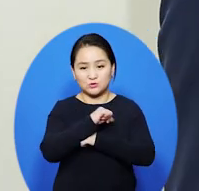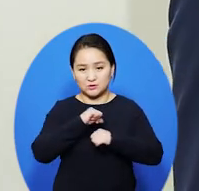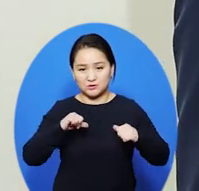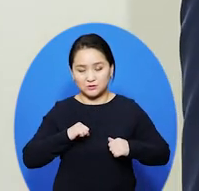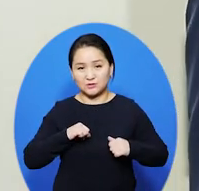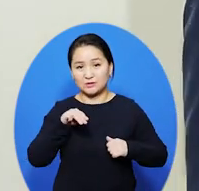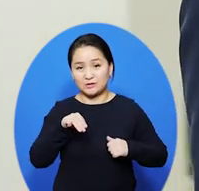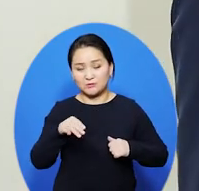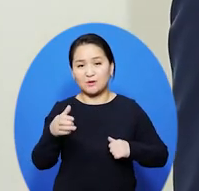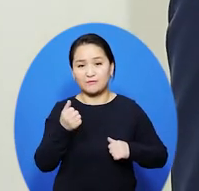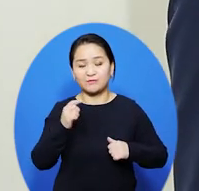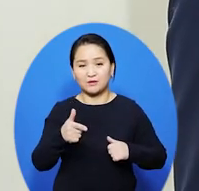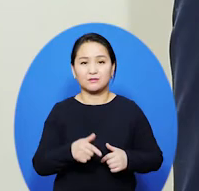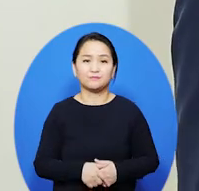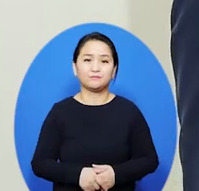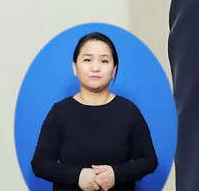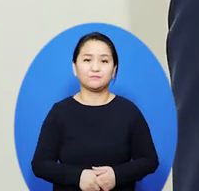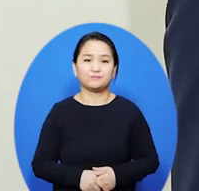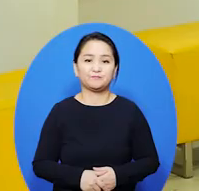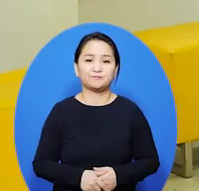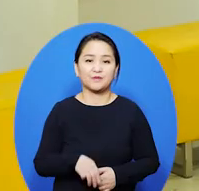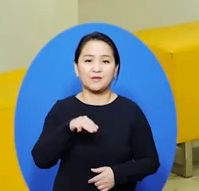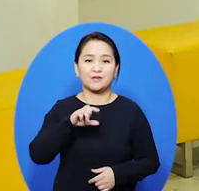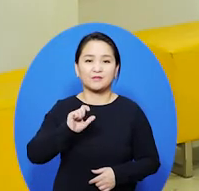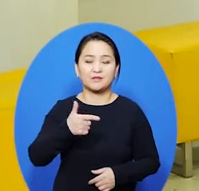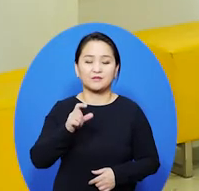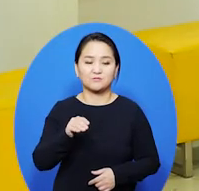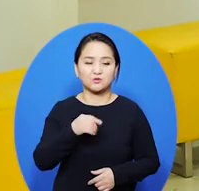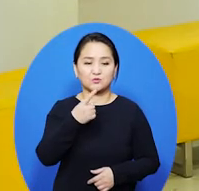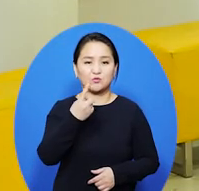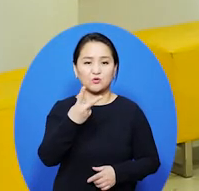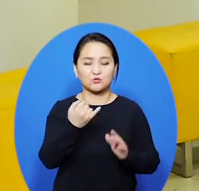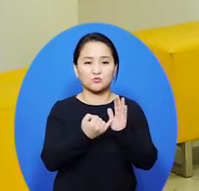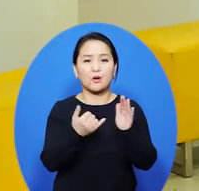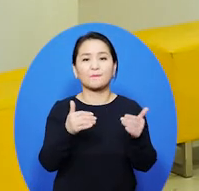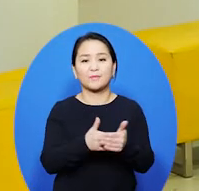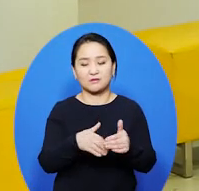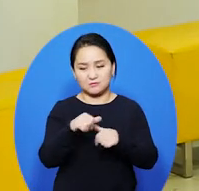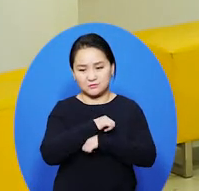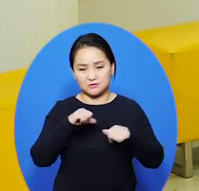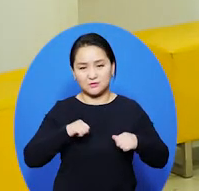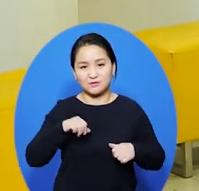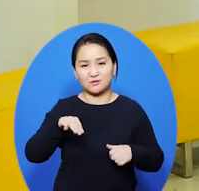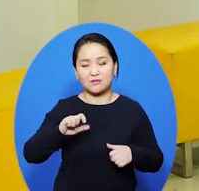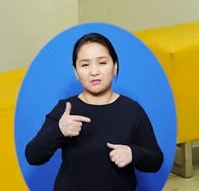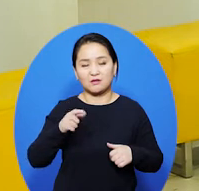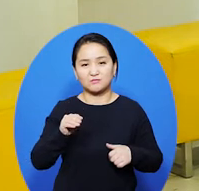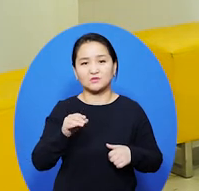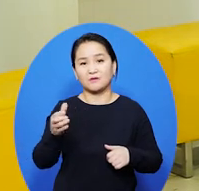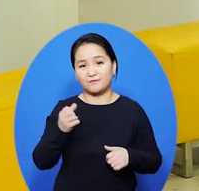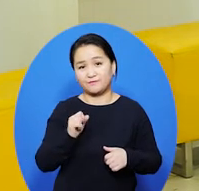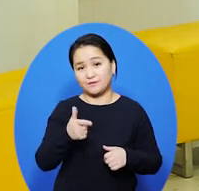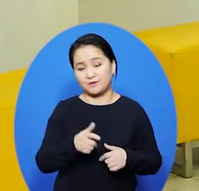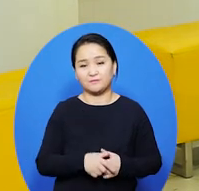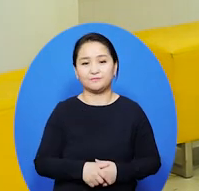2600 ерген бол тэтгэр авч байна. Манай халамжийн сумаас. А тэтгэмжээс бол манайх бол 126,000 ерген тэтгэмж авч